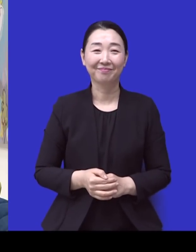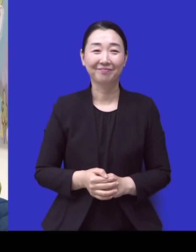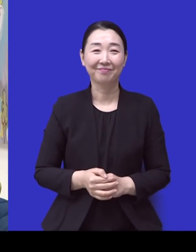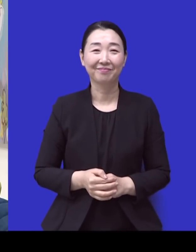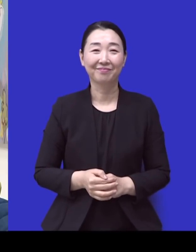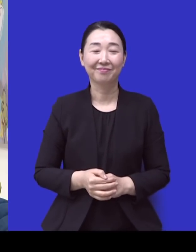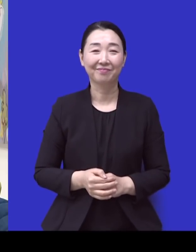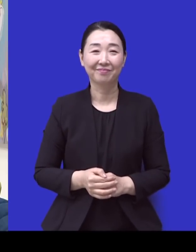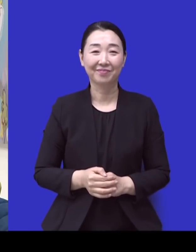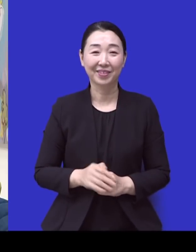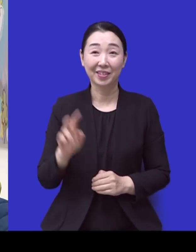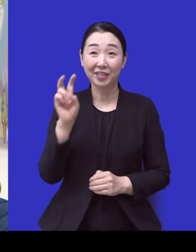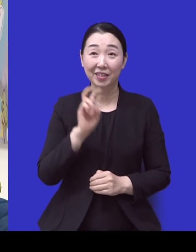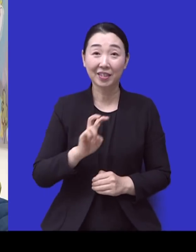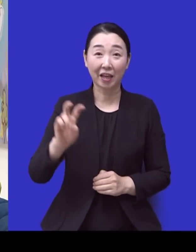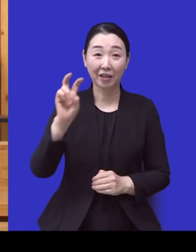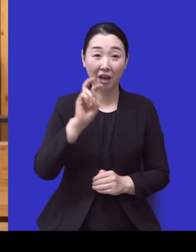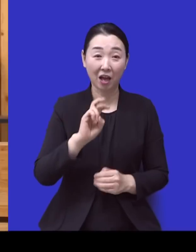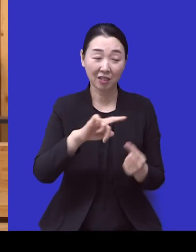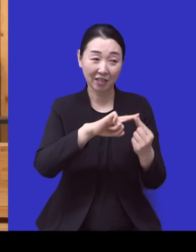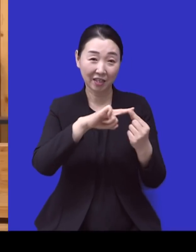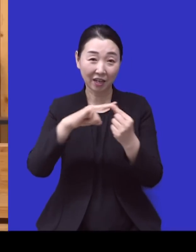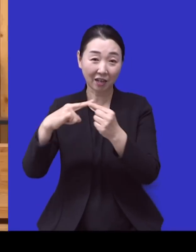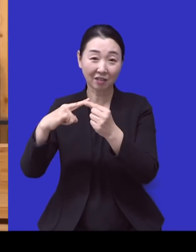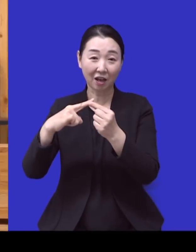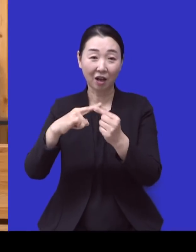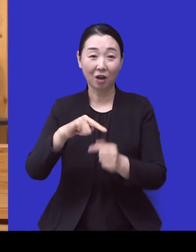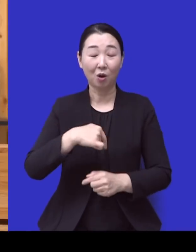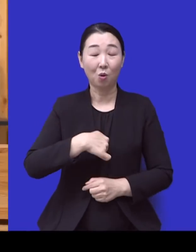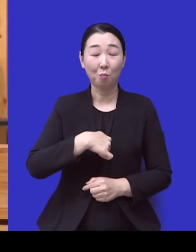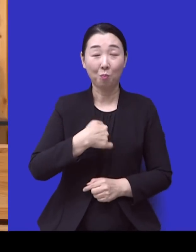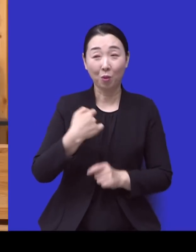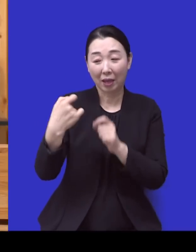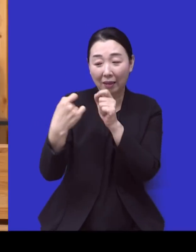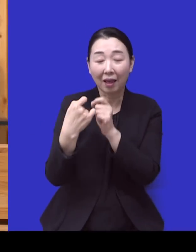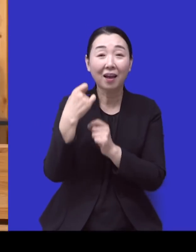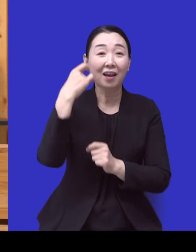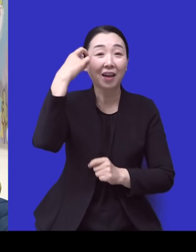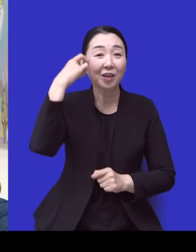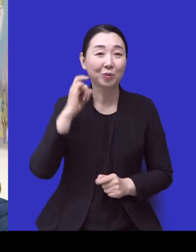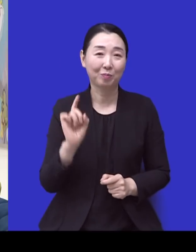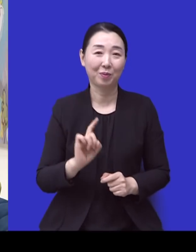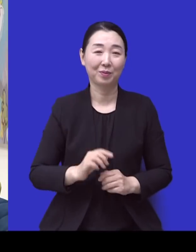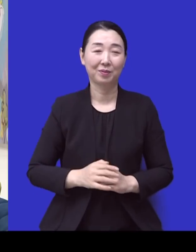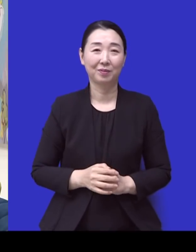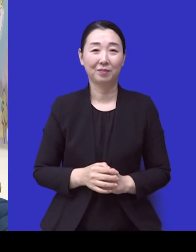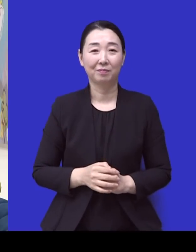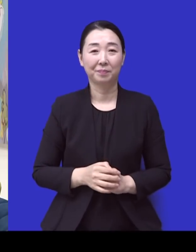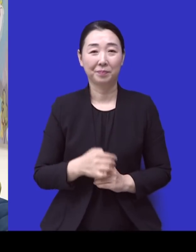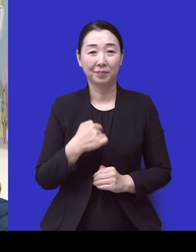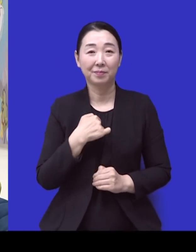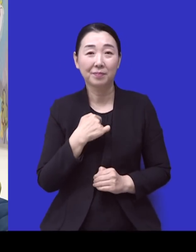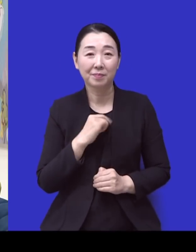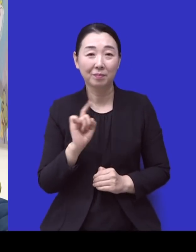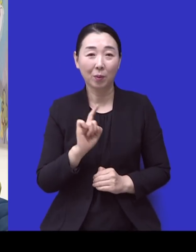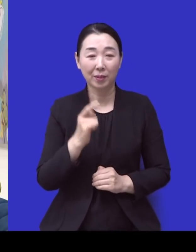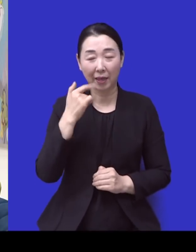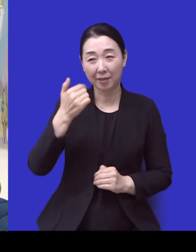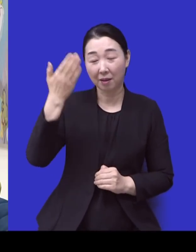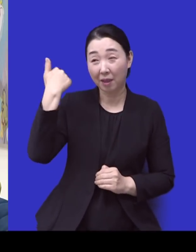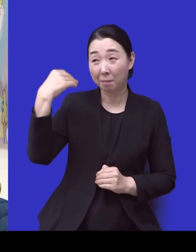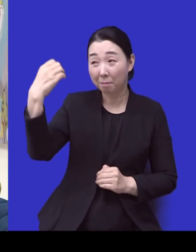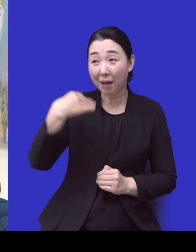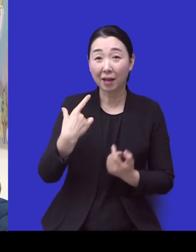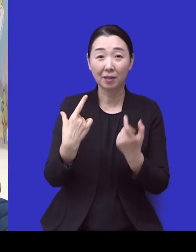어때요? 뭐 이 찬양이 특별히 이 가사가 네. 본인에게 다가왔던 이유가 있을까요? 사실 저는 이제 예전에 아까